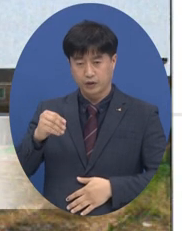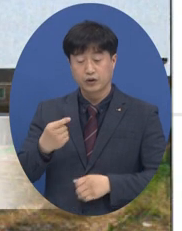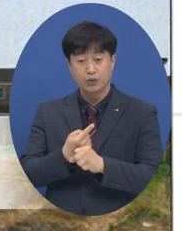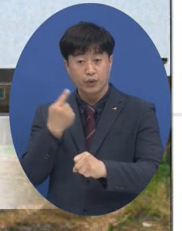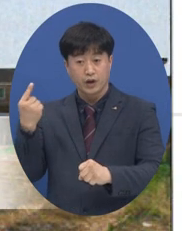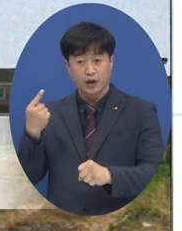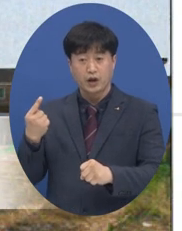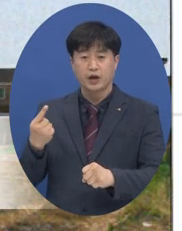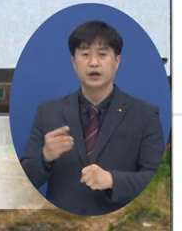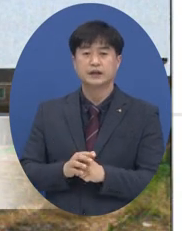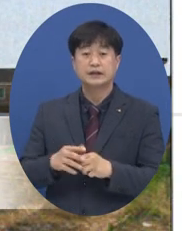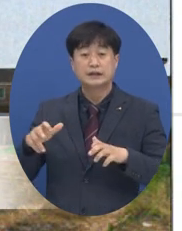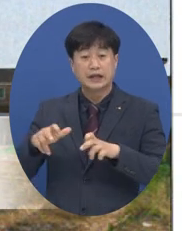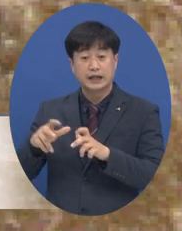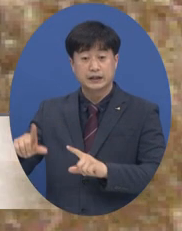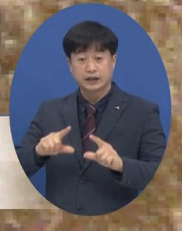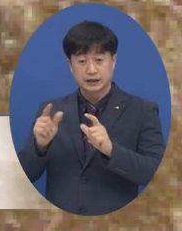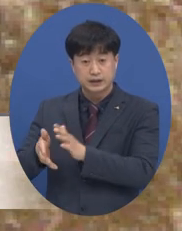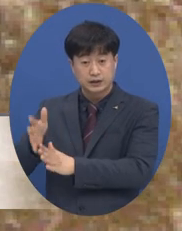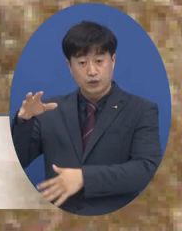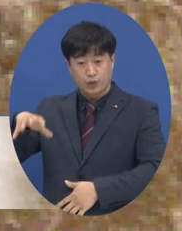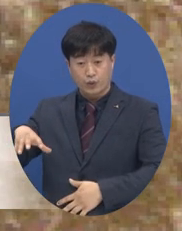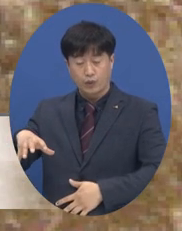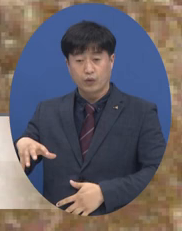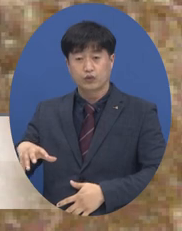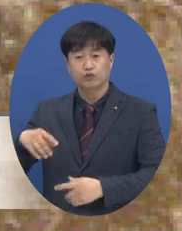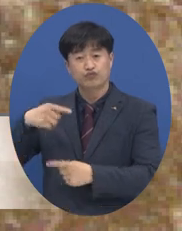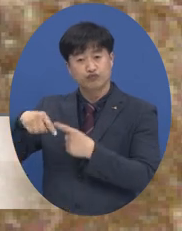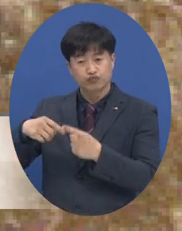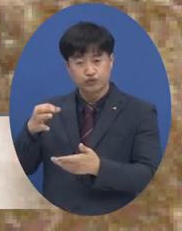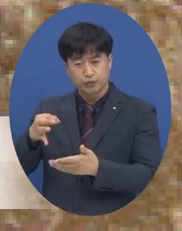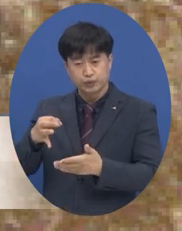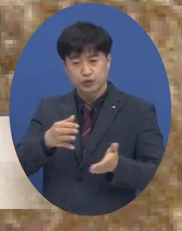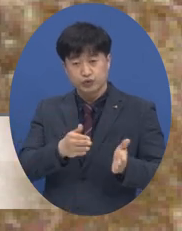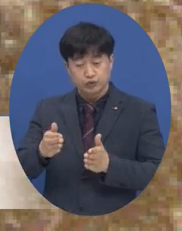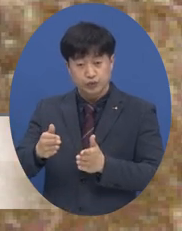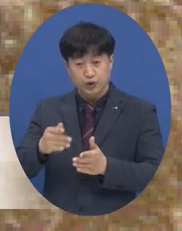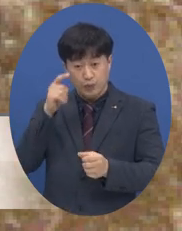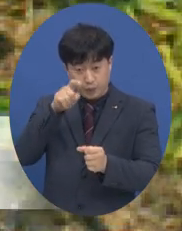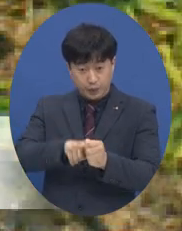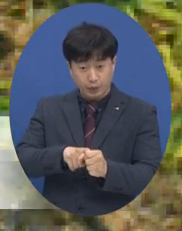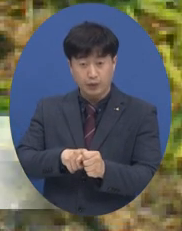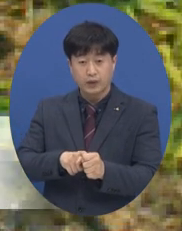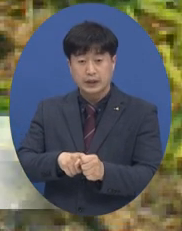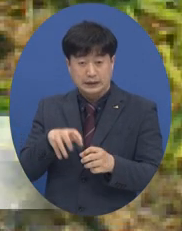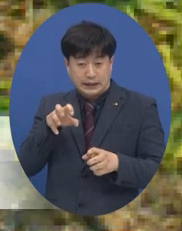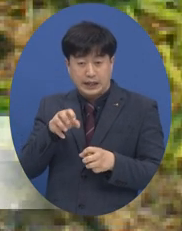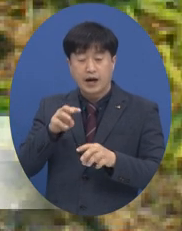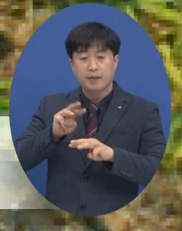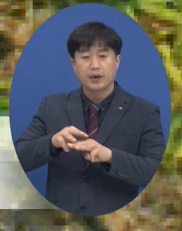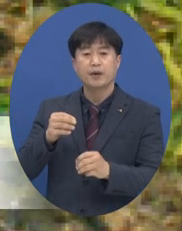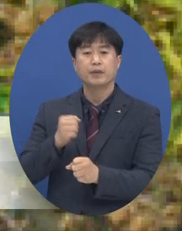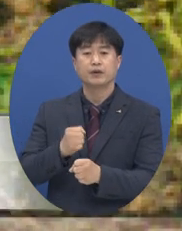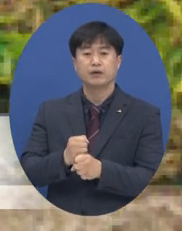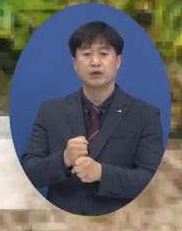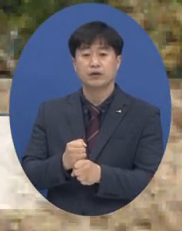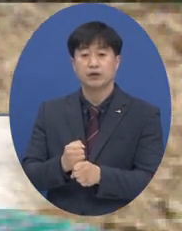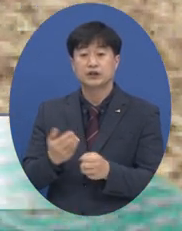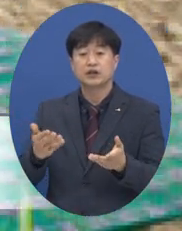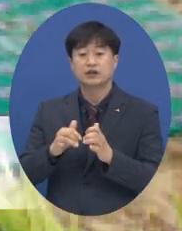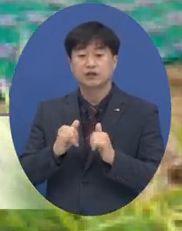아닙니다 1 장애인 거주시설 에서는 시설 운영비 마련 목적으로 생강 밭을 만들어 재발 교사 등 종사자